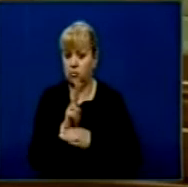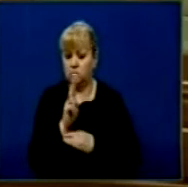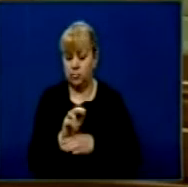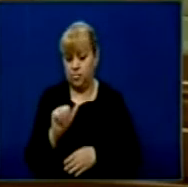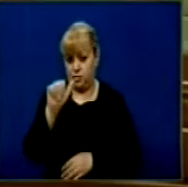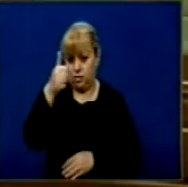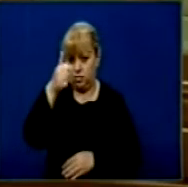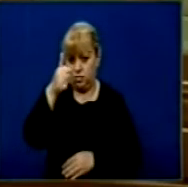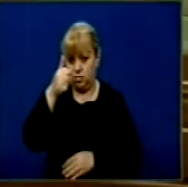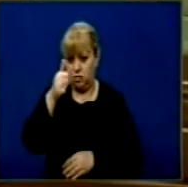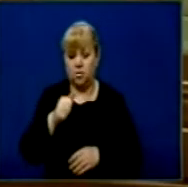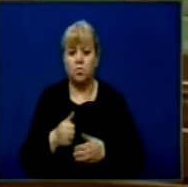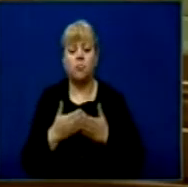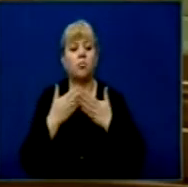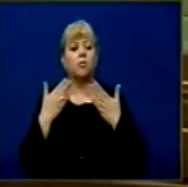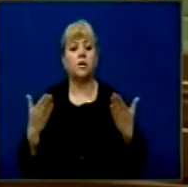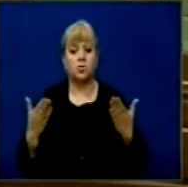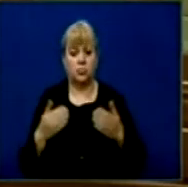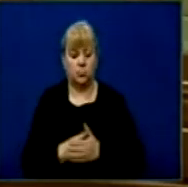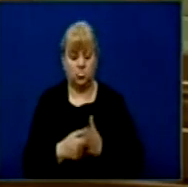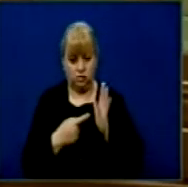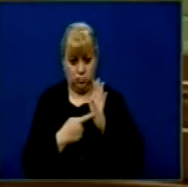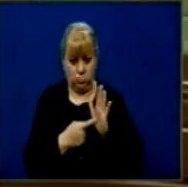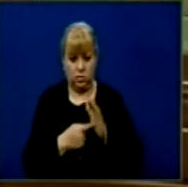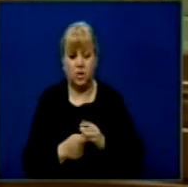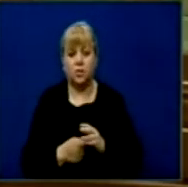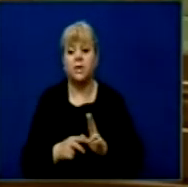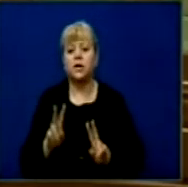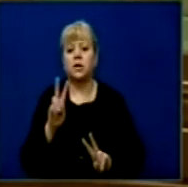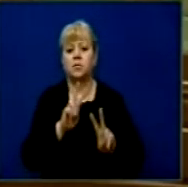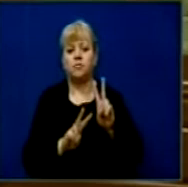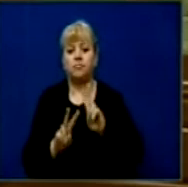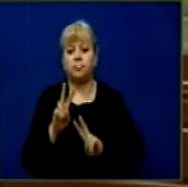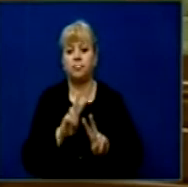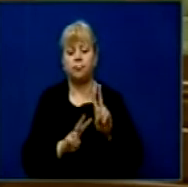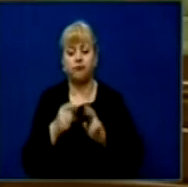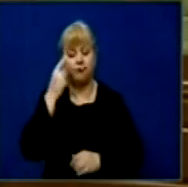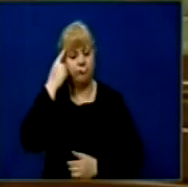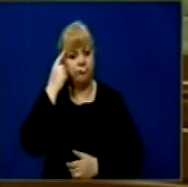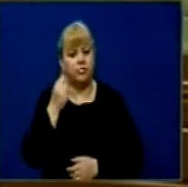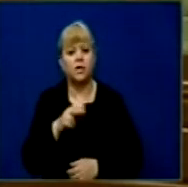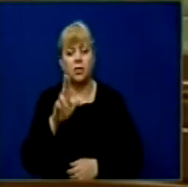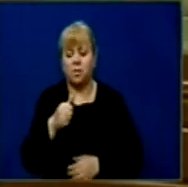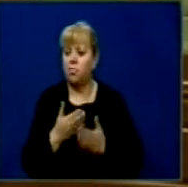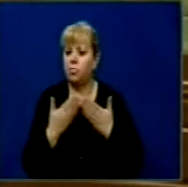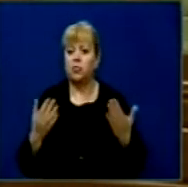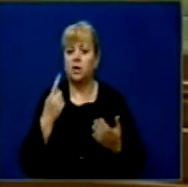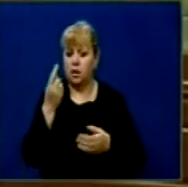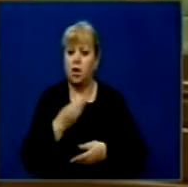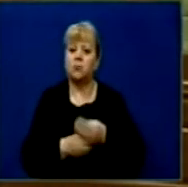pari duhet ta diskutojmë modelin. Pra, është lajthike që të mendohet se ekziston vetëm një model